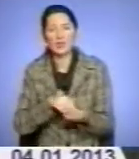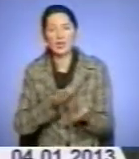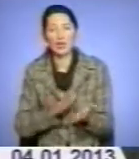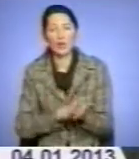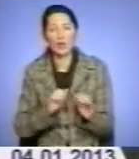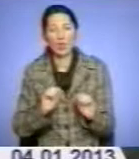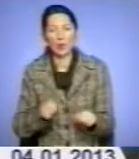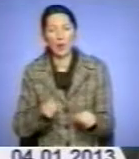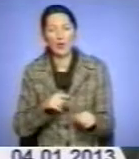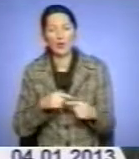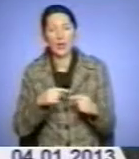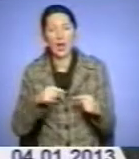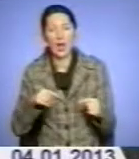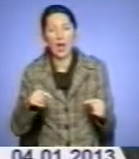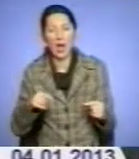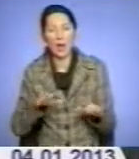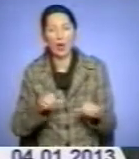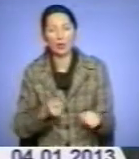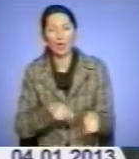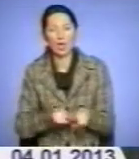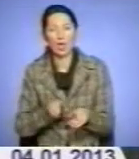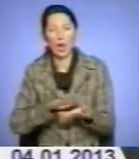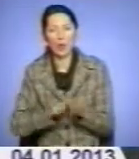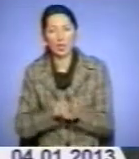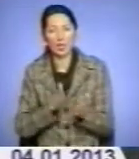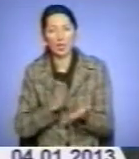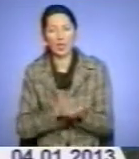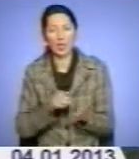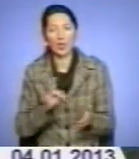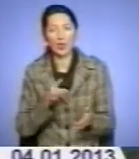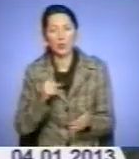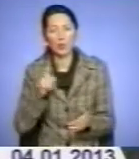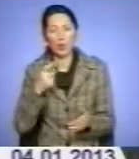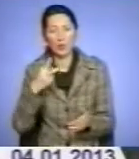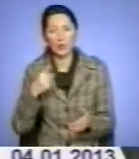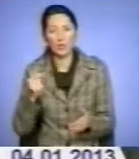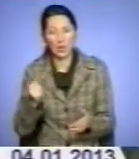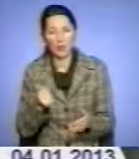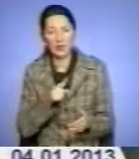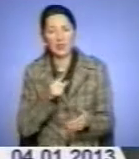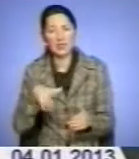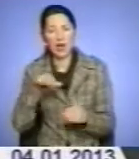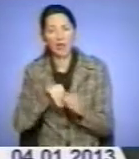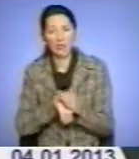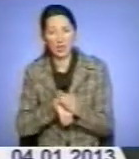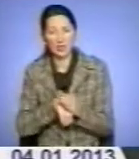зареєстроване право на речове майно, то така плата складає розмір 120 гривень, а за внесення